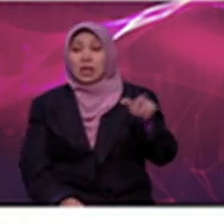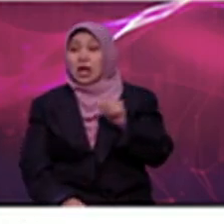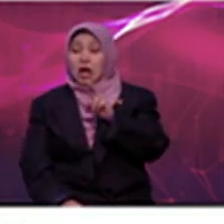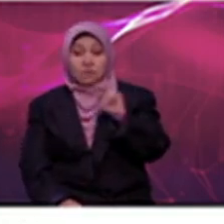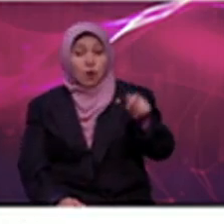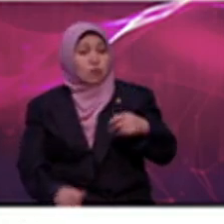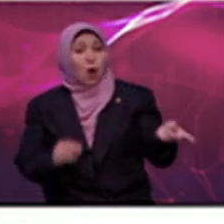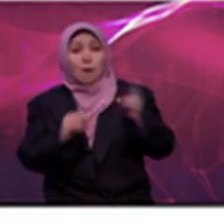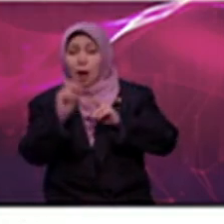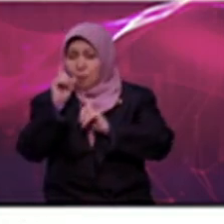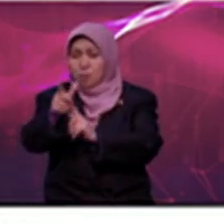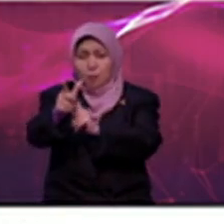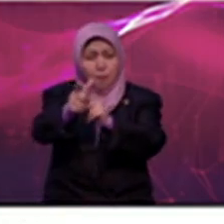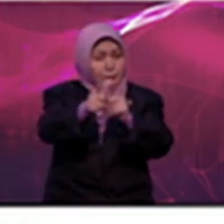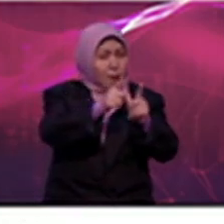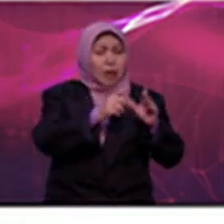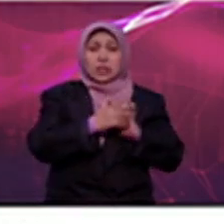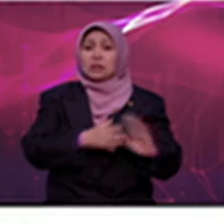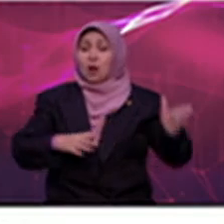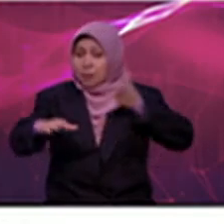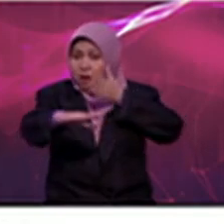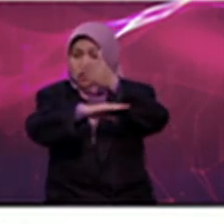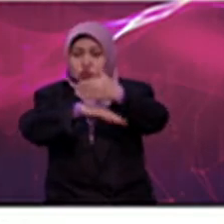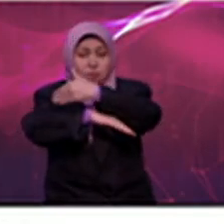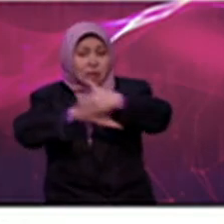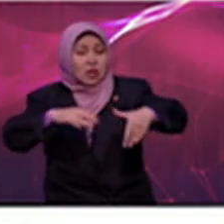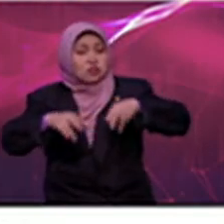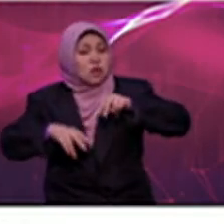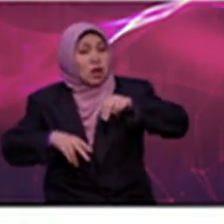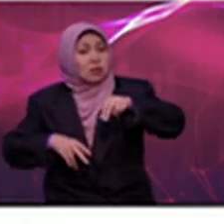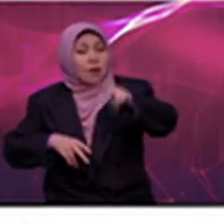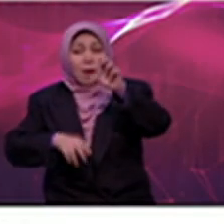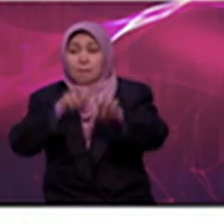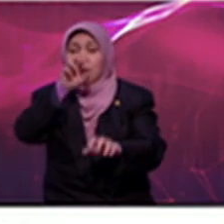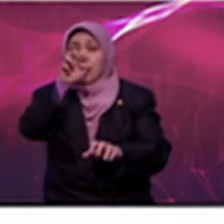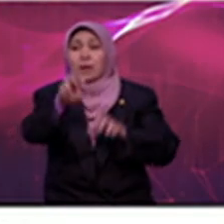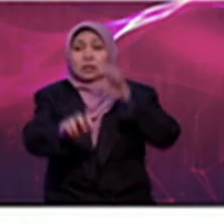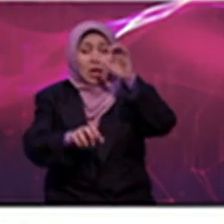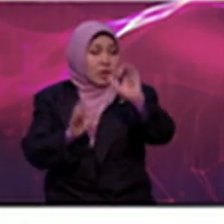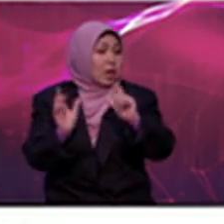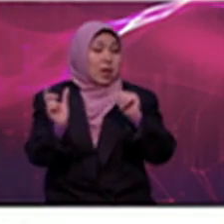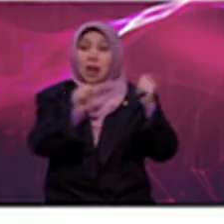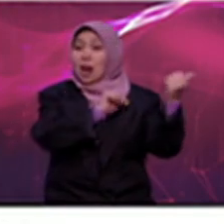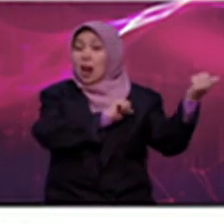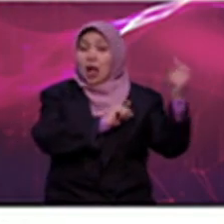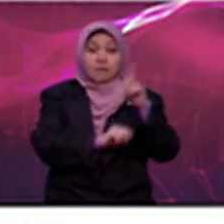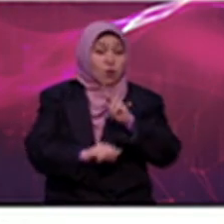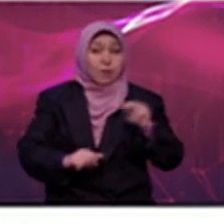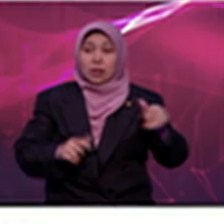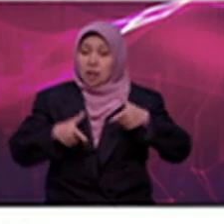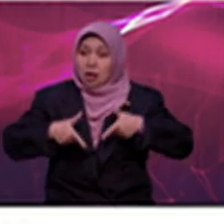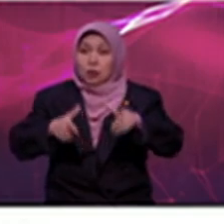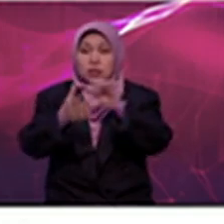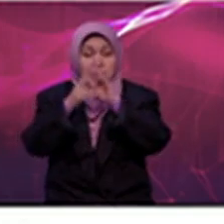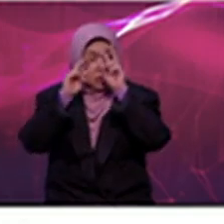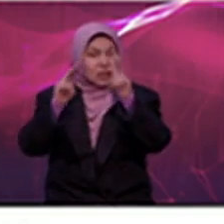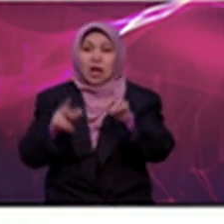serangannya di lubnan penduduk merentasi sempadan dengan berjalan kaki memanjat runtuhan meninggalkan lubnan bagaimanapun laluan mereka itu